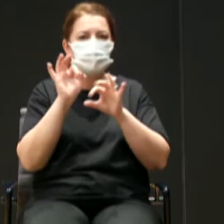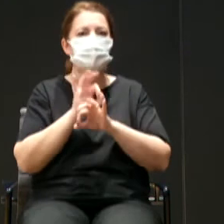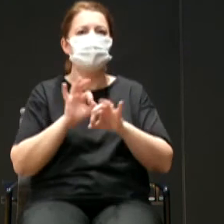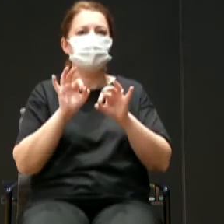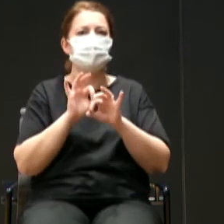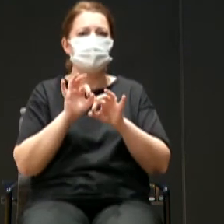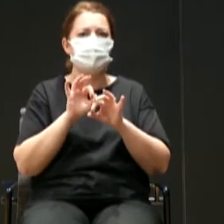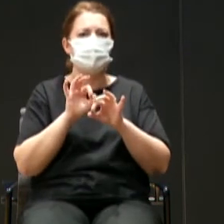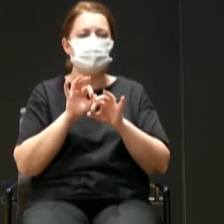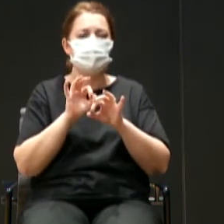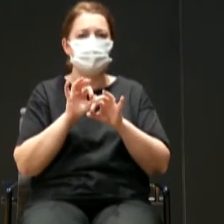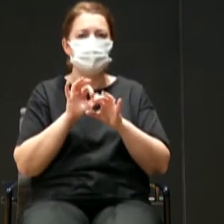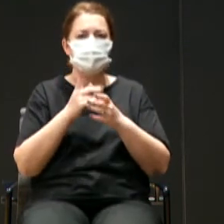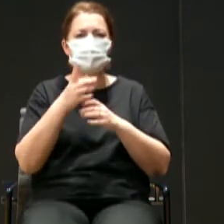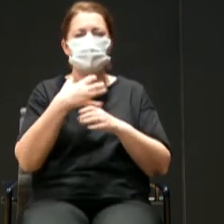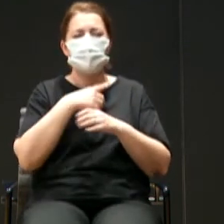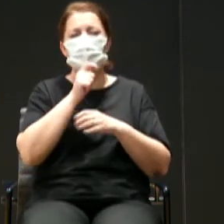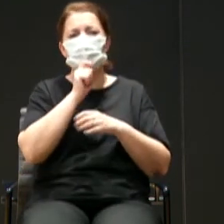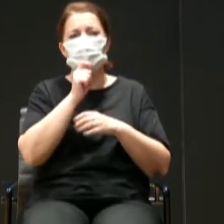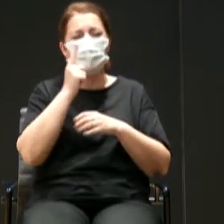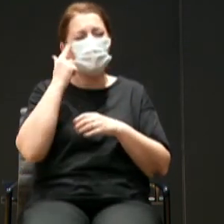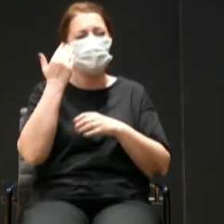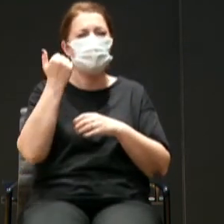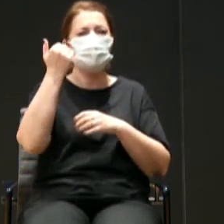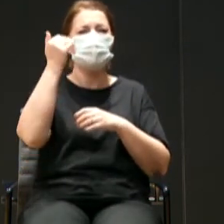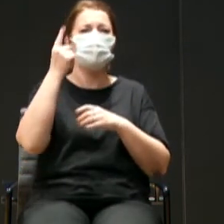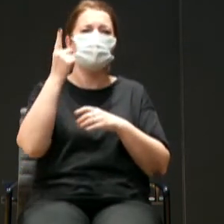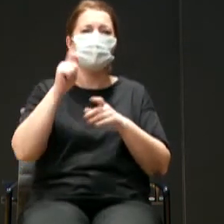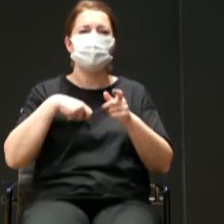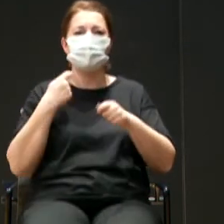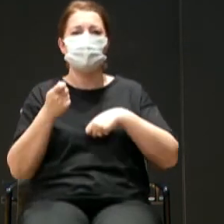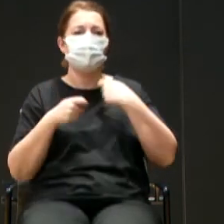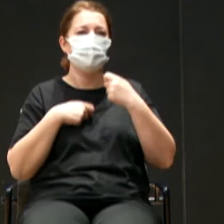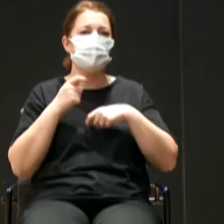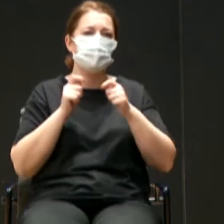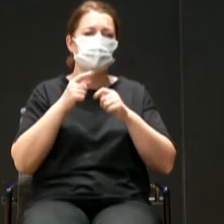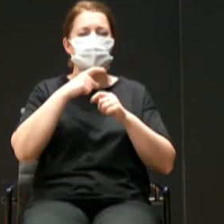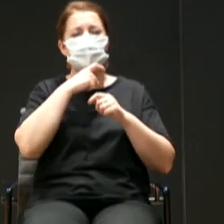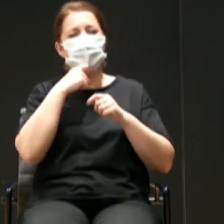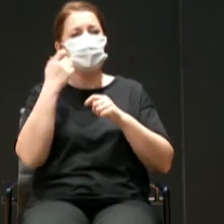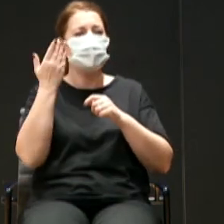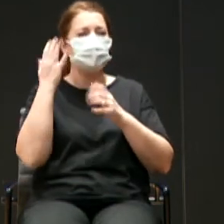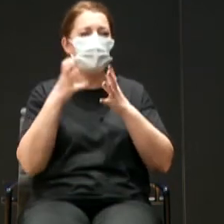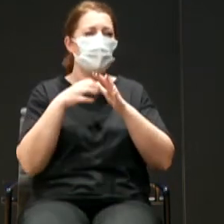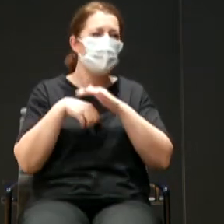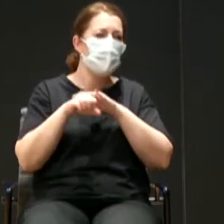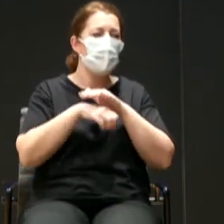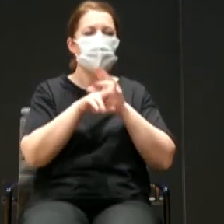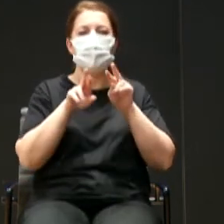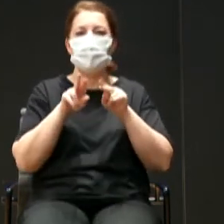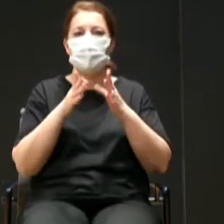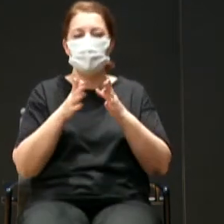Ama alıyorsun abi güzelce mikrofon eline. Bir sağ yapıyorsun, bir sol yapıyorsun eski topçular gibi. Yapma bunları.